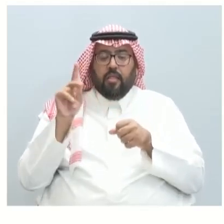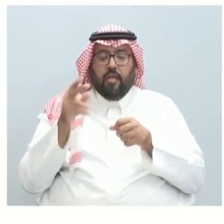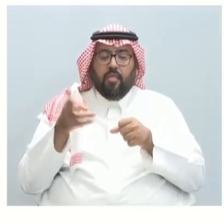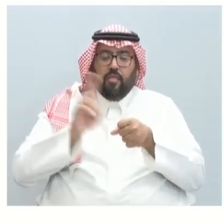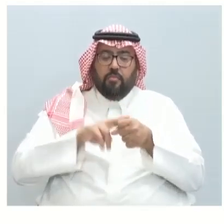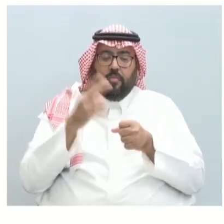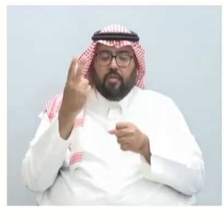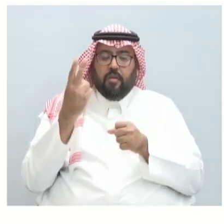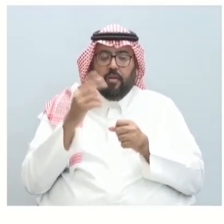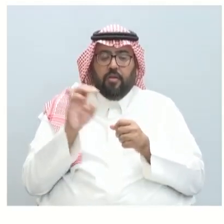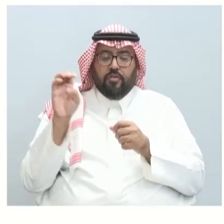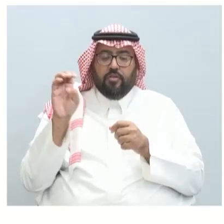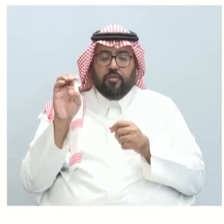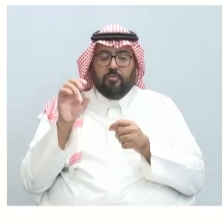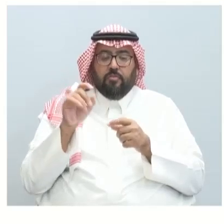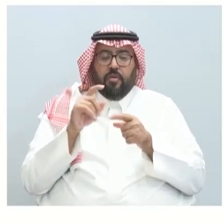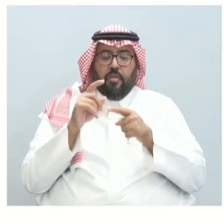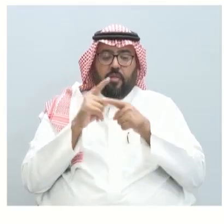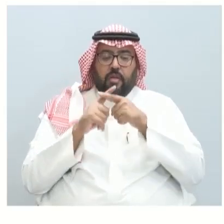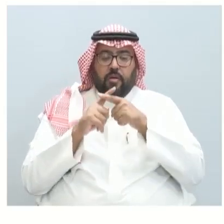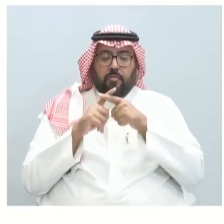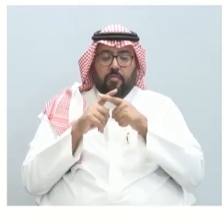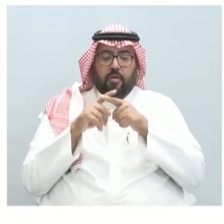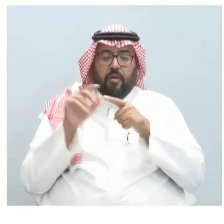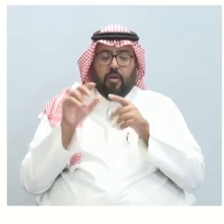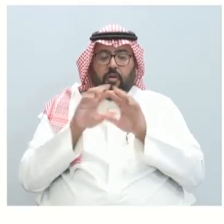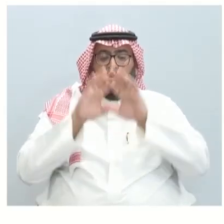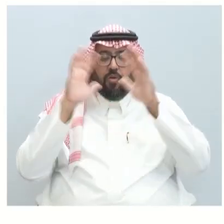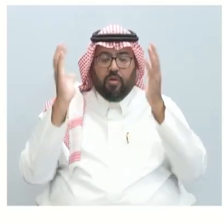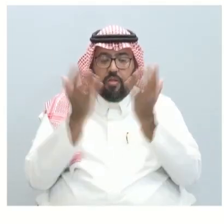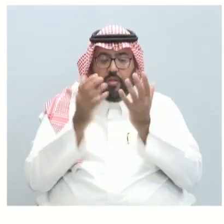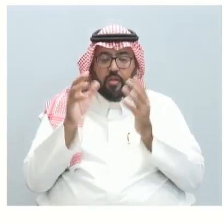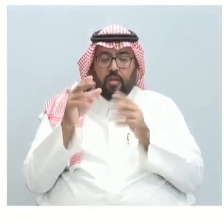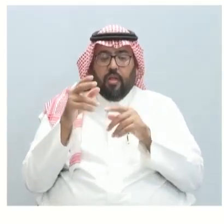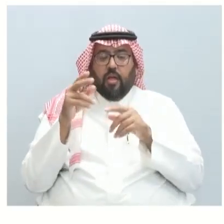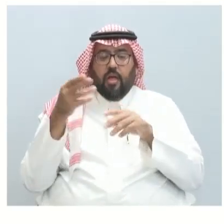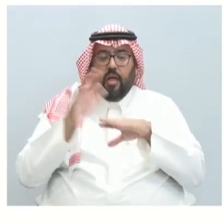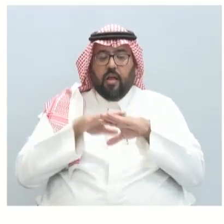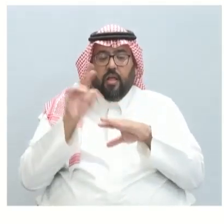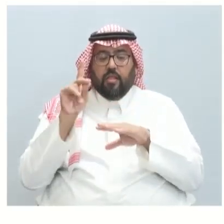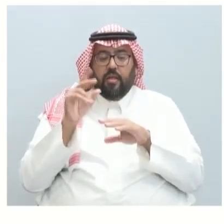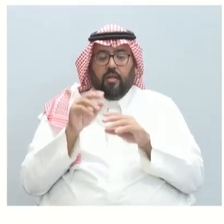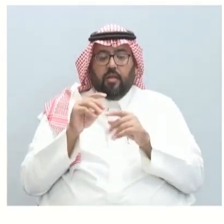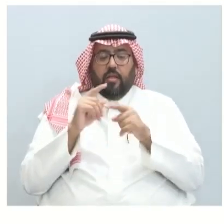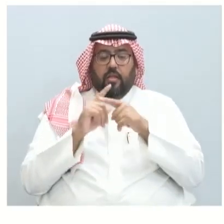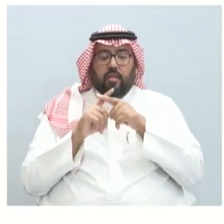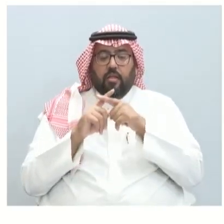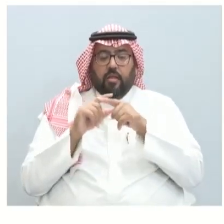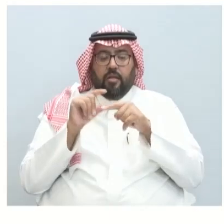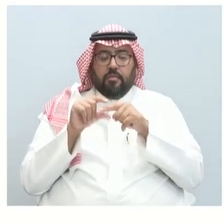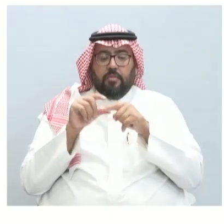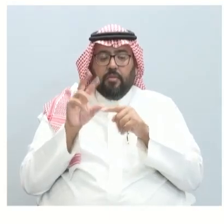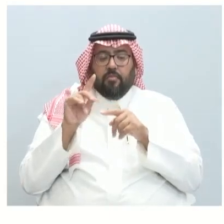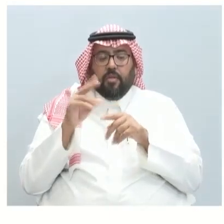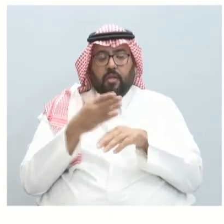جيم ضرب المحيط في طاء دال قسمه المحيط على طاء ثم الضرب في اثنان